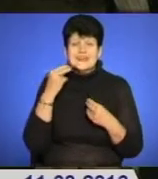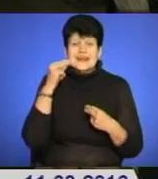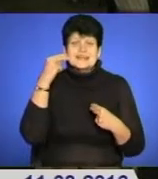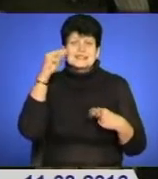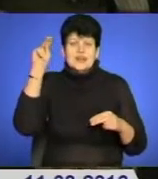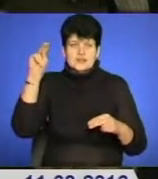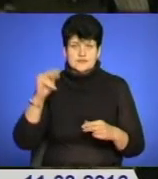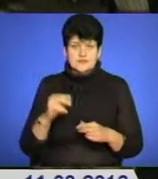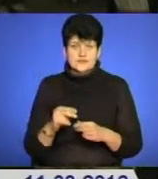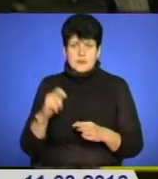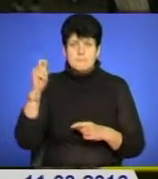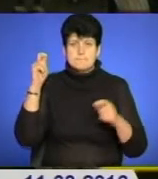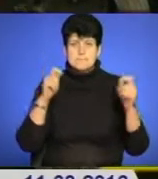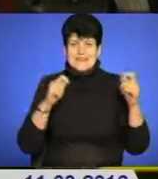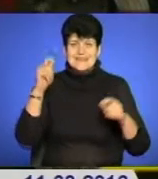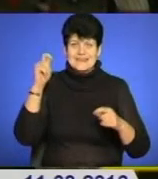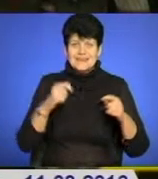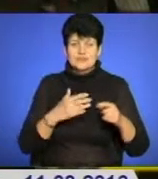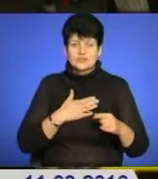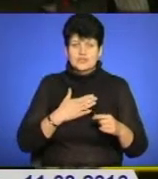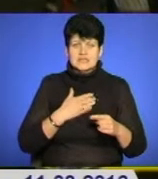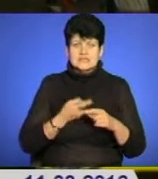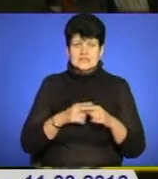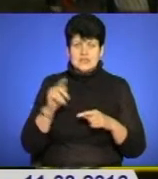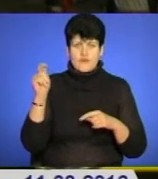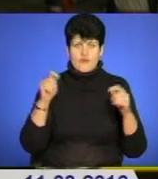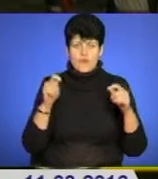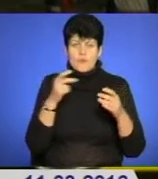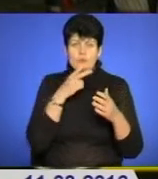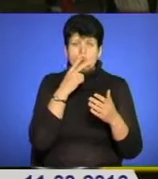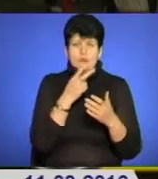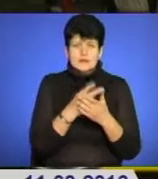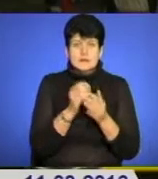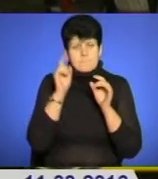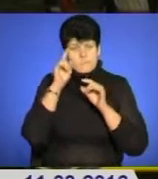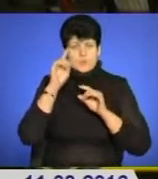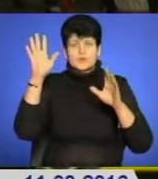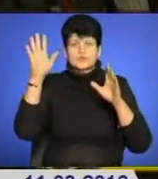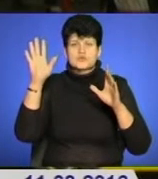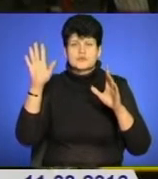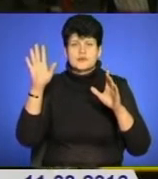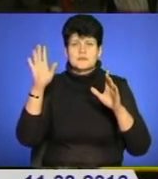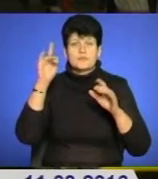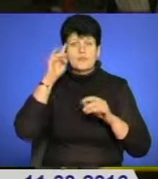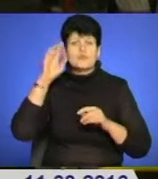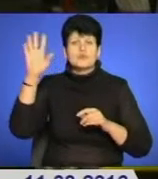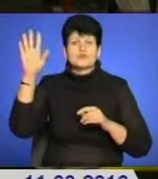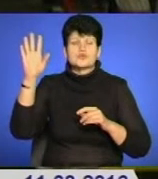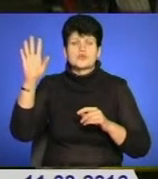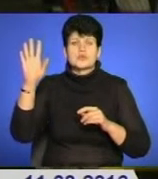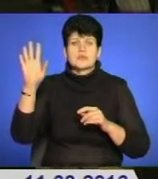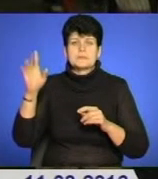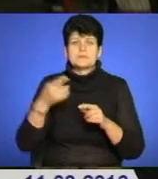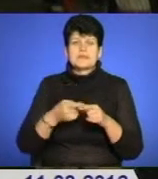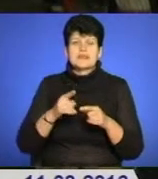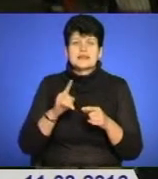кращих приїхали до нас на цей форум презентувати, популяризувати. Популяризувати в першу чергу